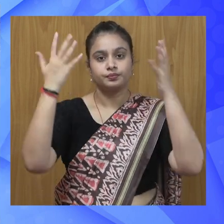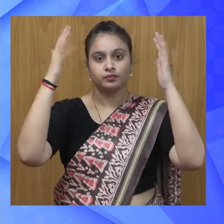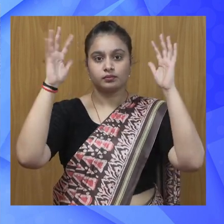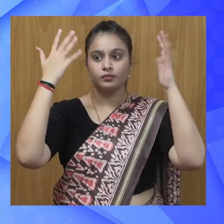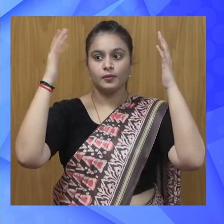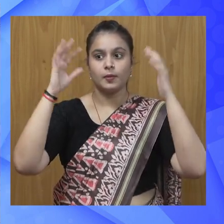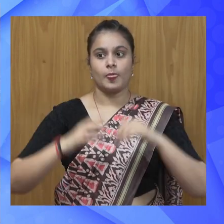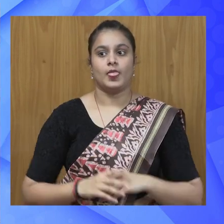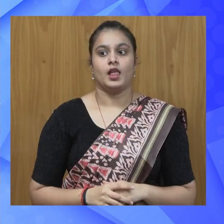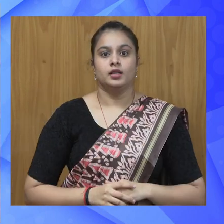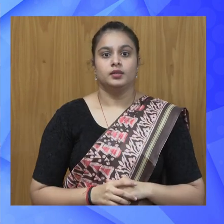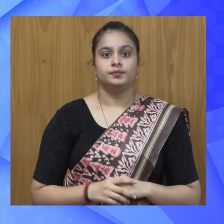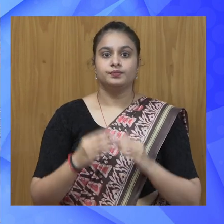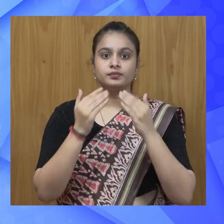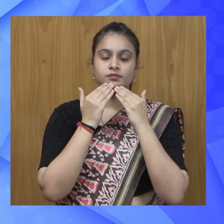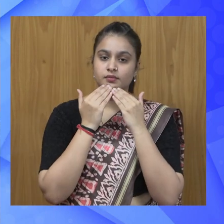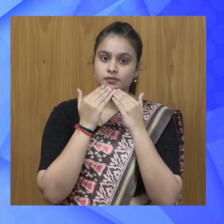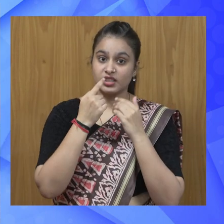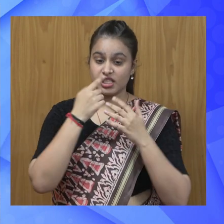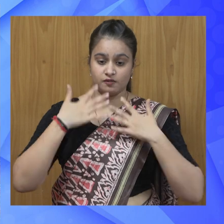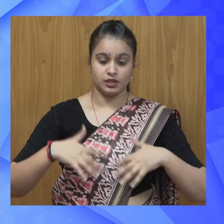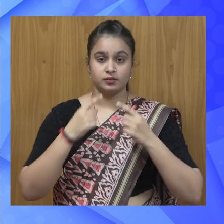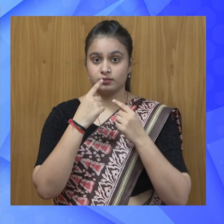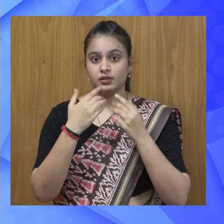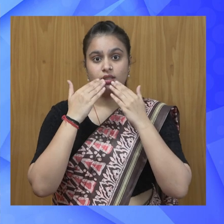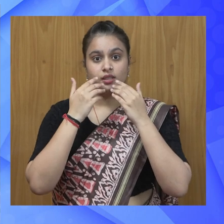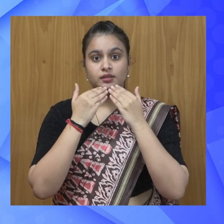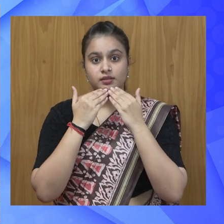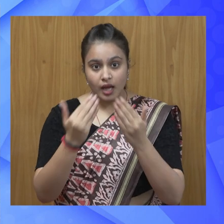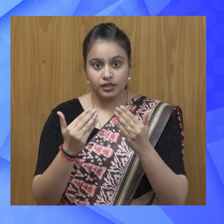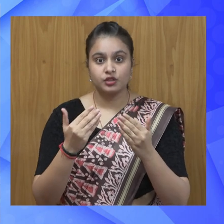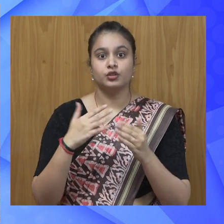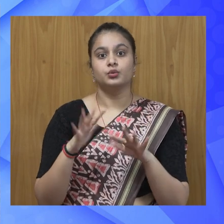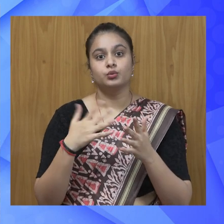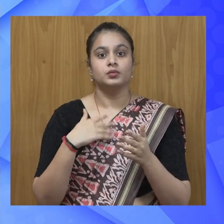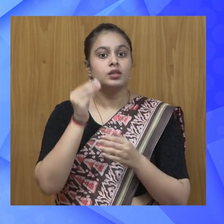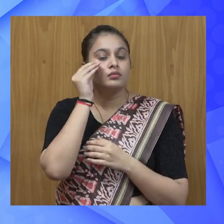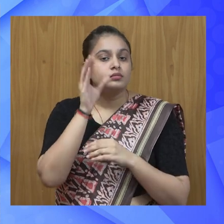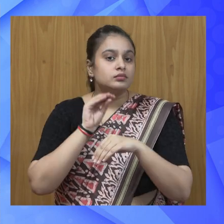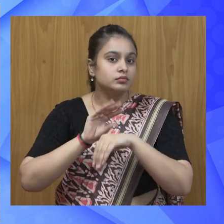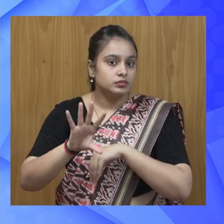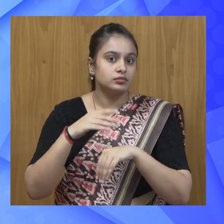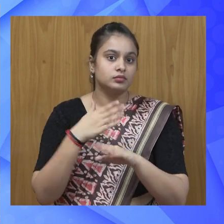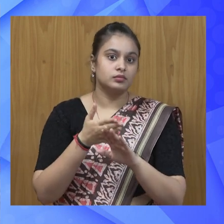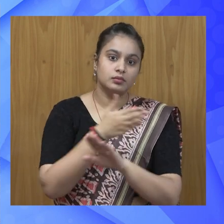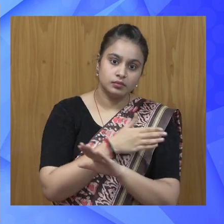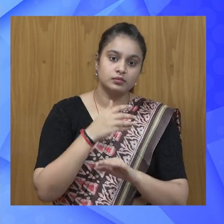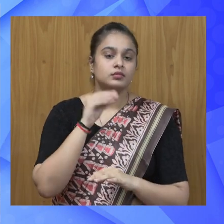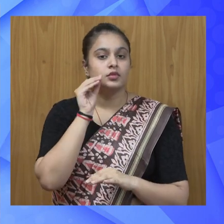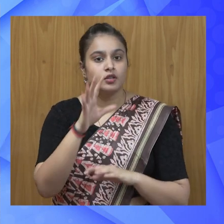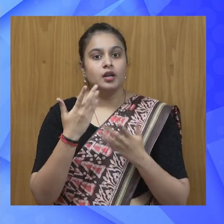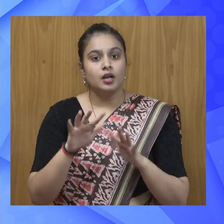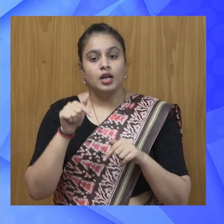Thank you very much, Rajni. Again, my advice is the सेम जो पिछले सेशन के बाद था